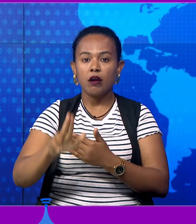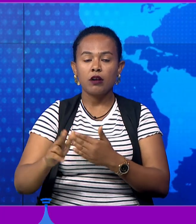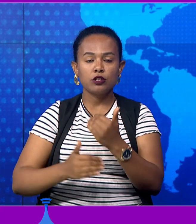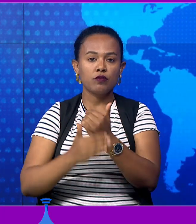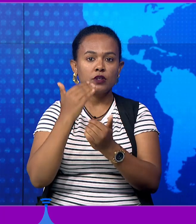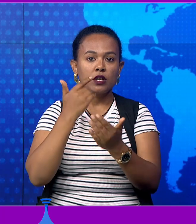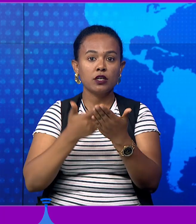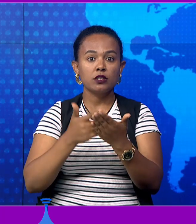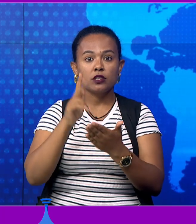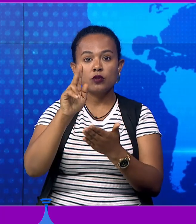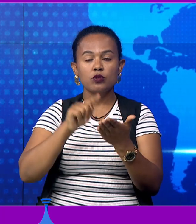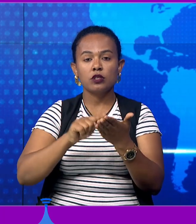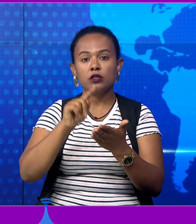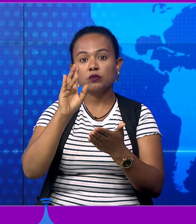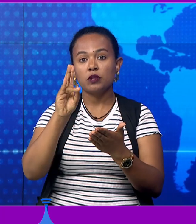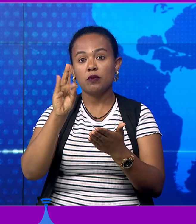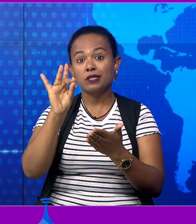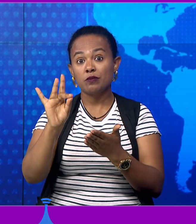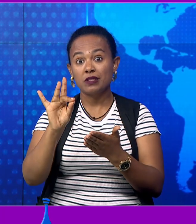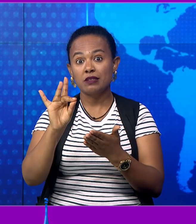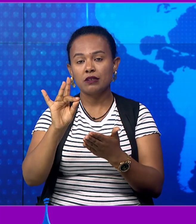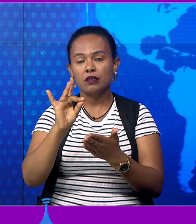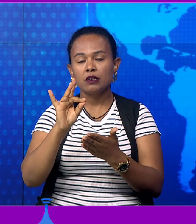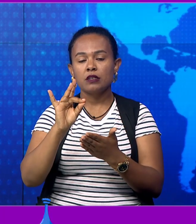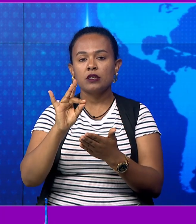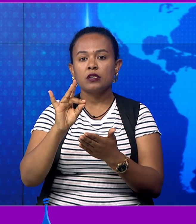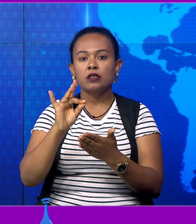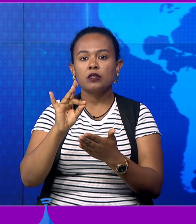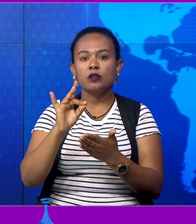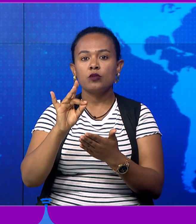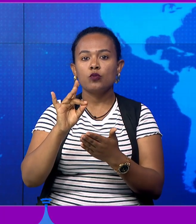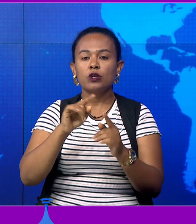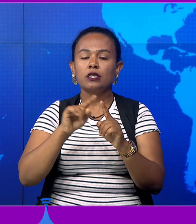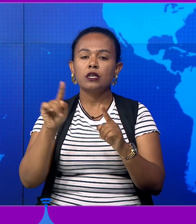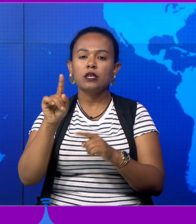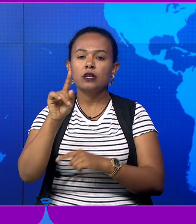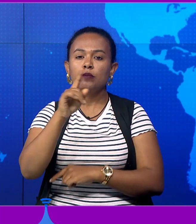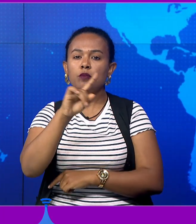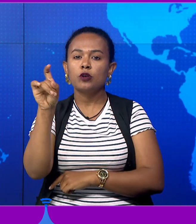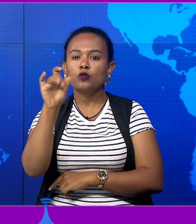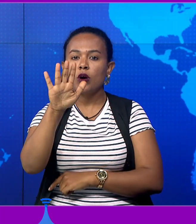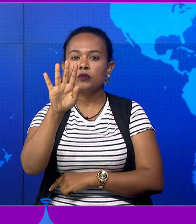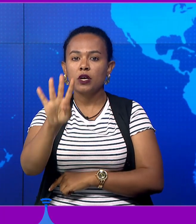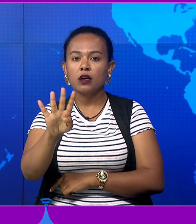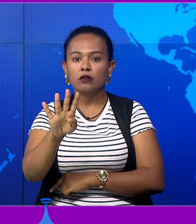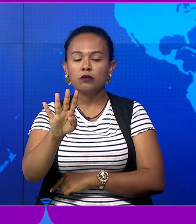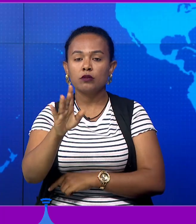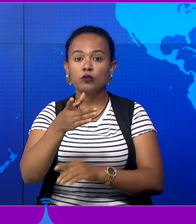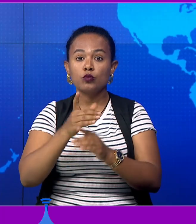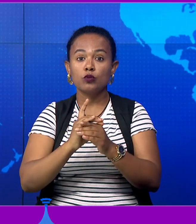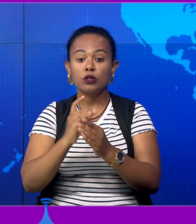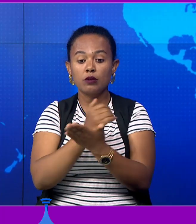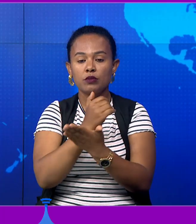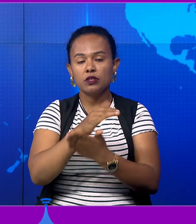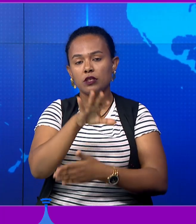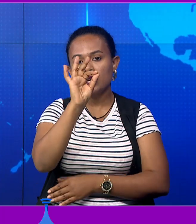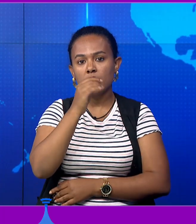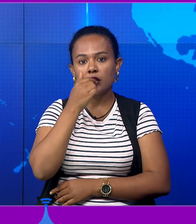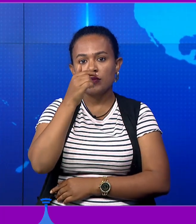ከዚህ ከ3.78 ሚሊዮን ሄክታር ወደ 154 ሚሊዮን ኩንታል ምርት ይገኛል